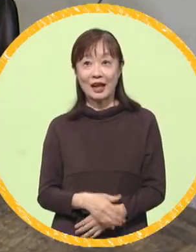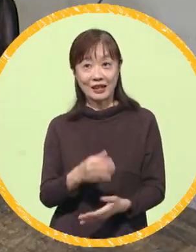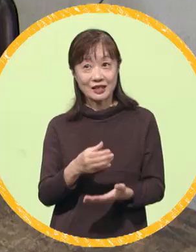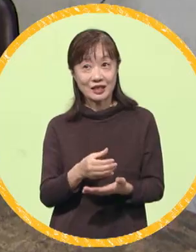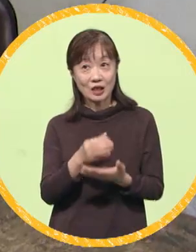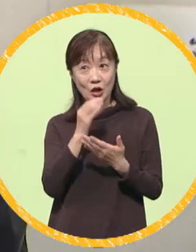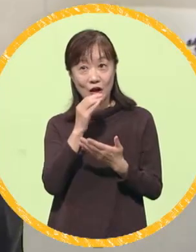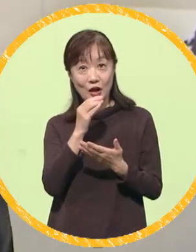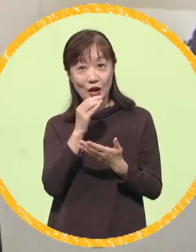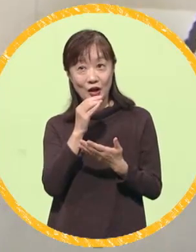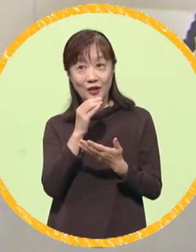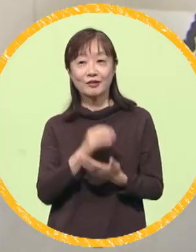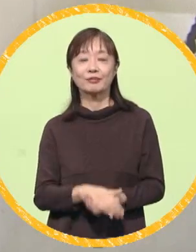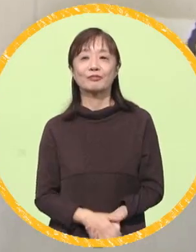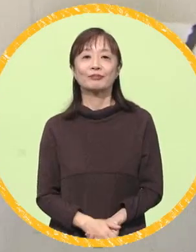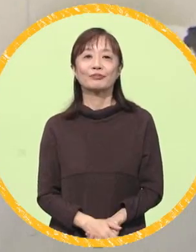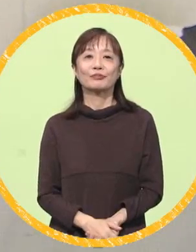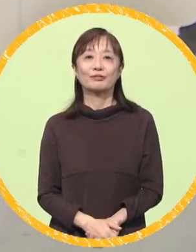か？